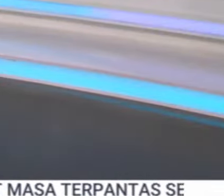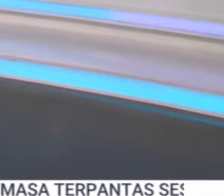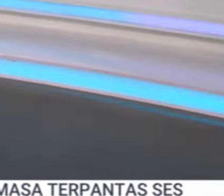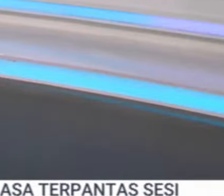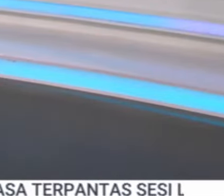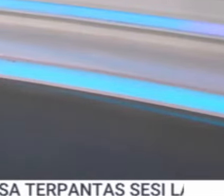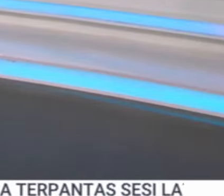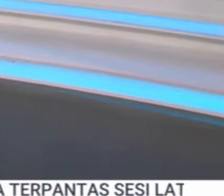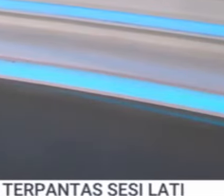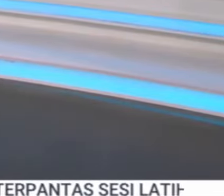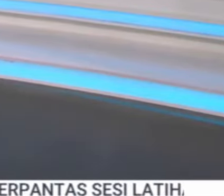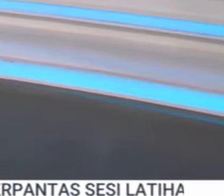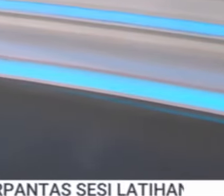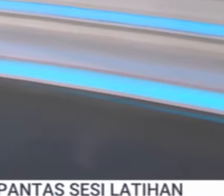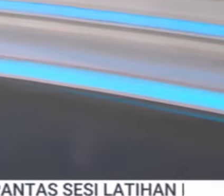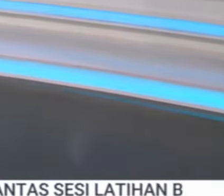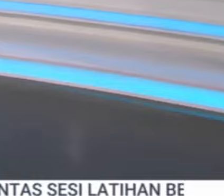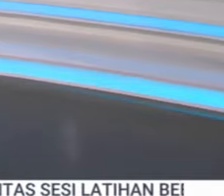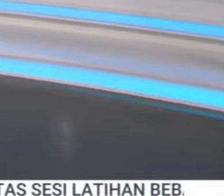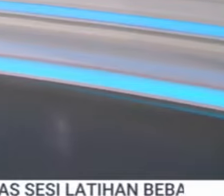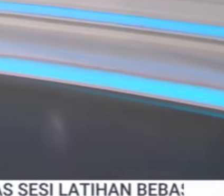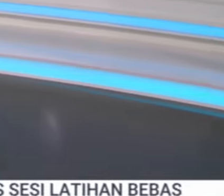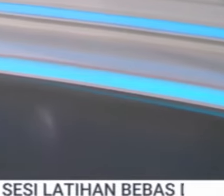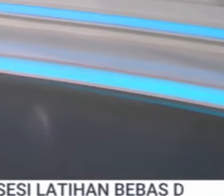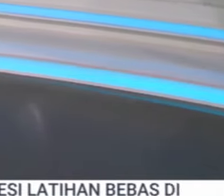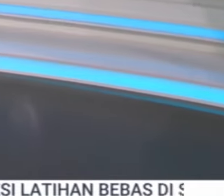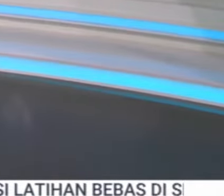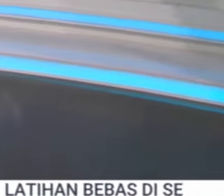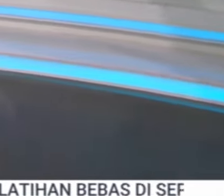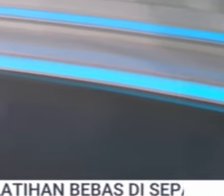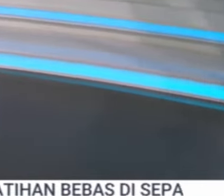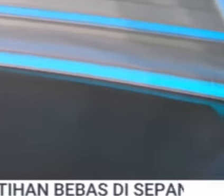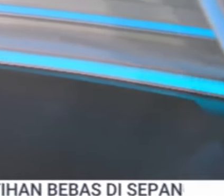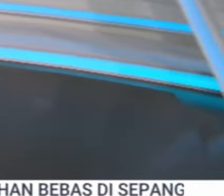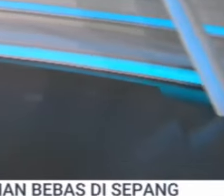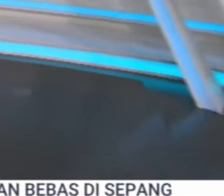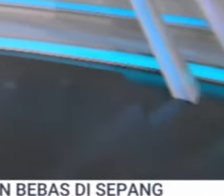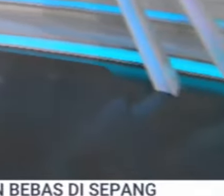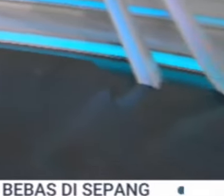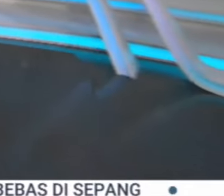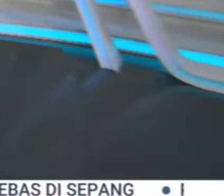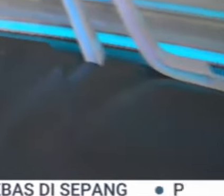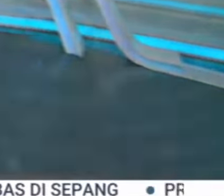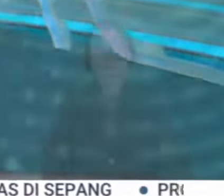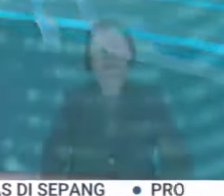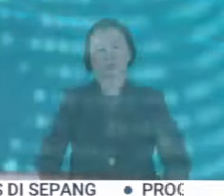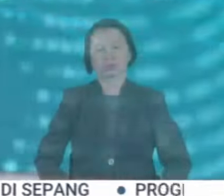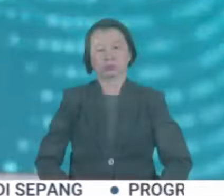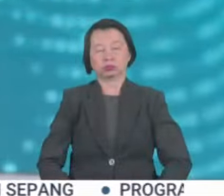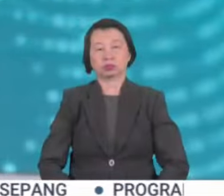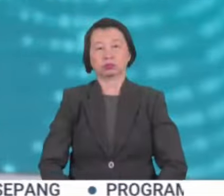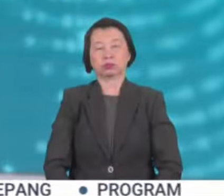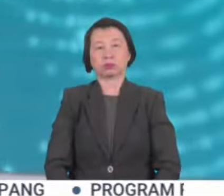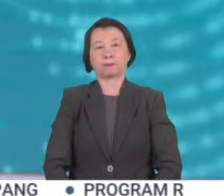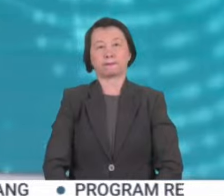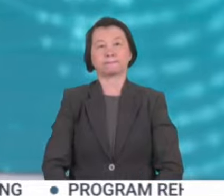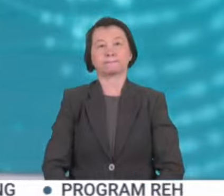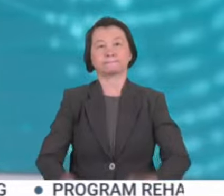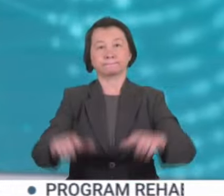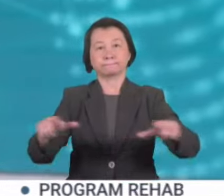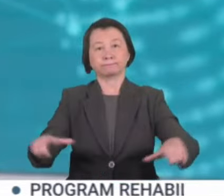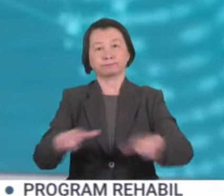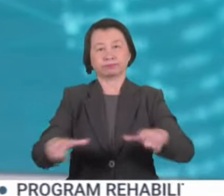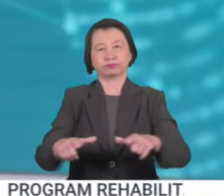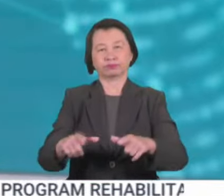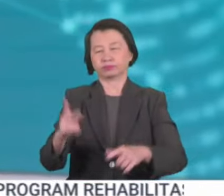Assalamualaikum. Baik, terima kasih Anaf langsung dari Kompleks Islam Putrajaya. Pelaku